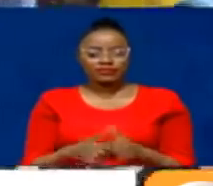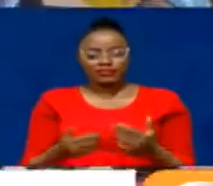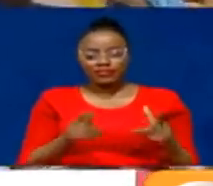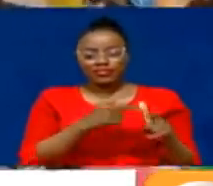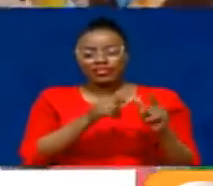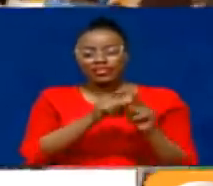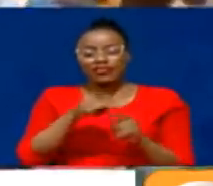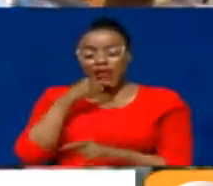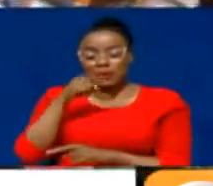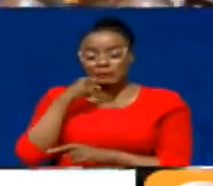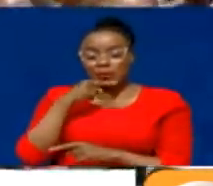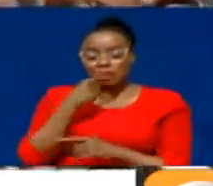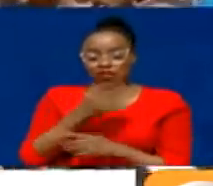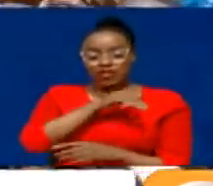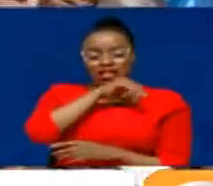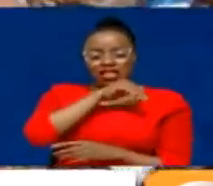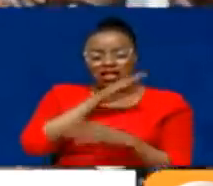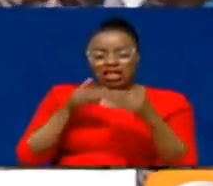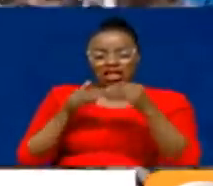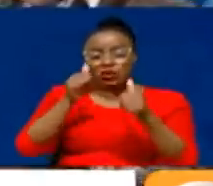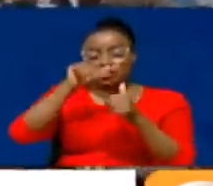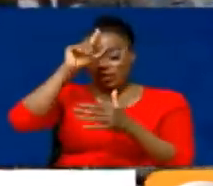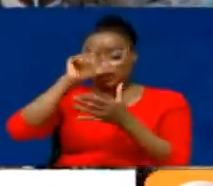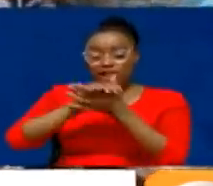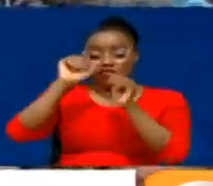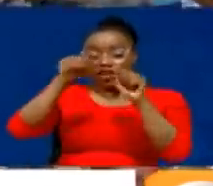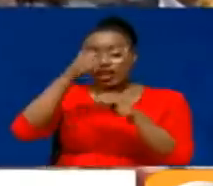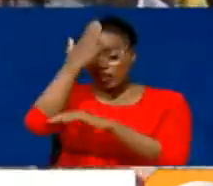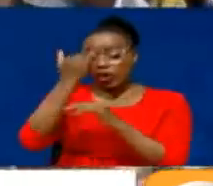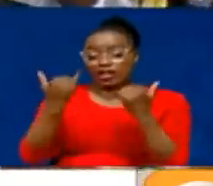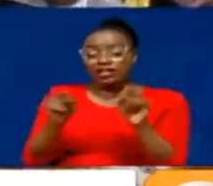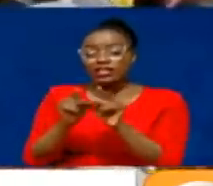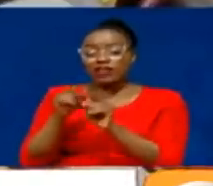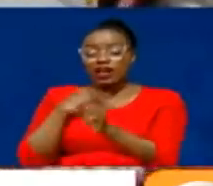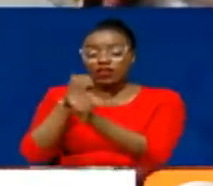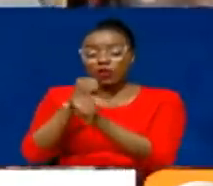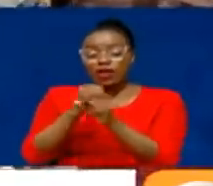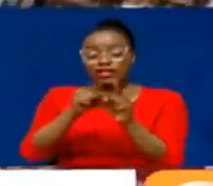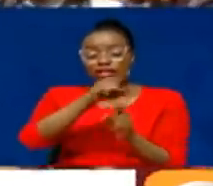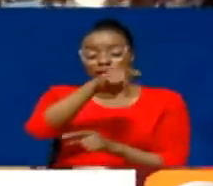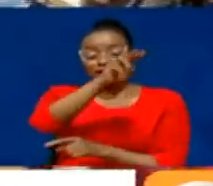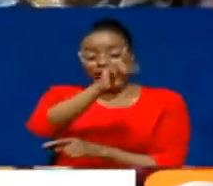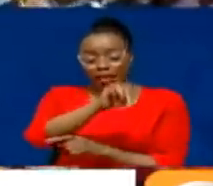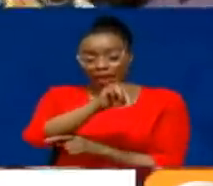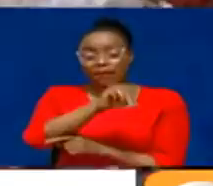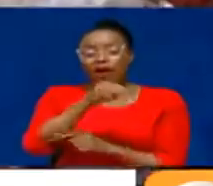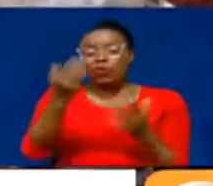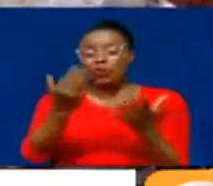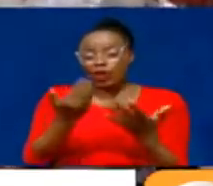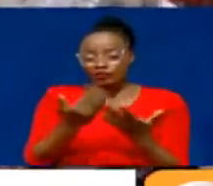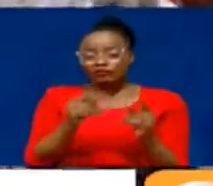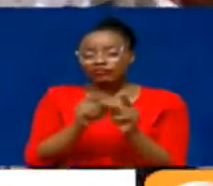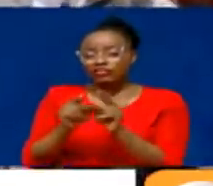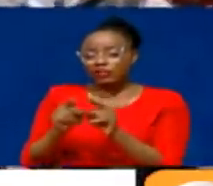Vana hao wametaja uongozi wa Odinga kama ule unaoaminika, kwani tayari amehudumu akiwa waziri mkuu katika serikali